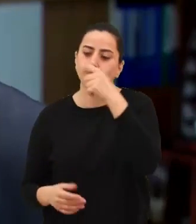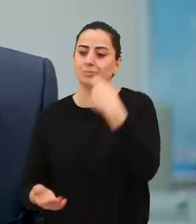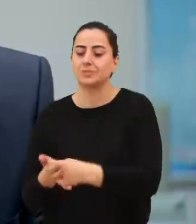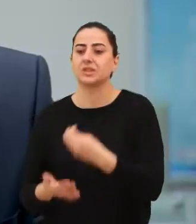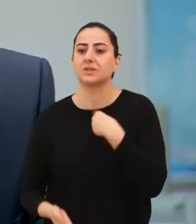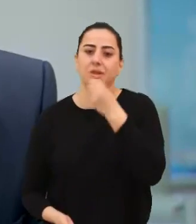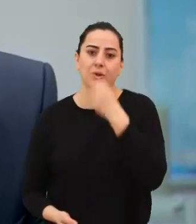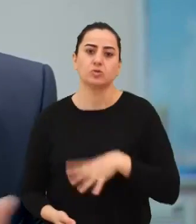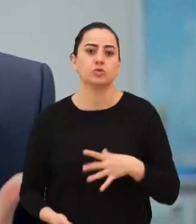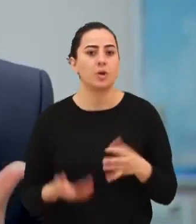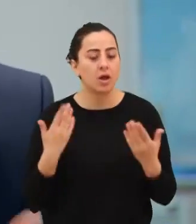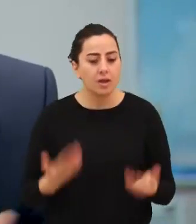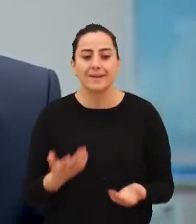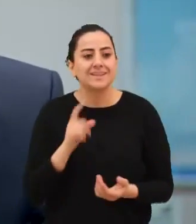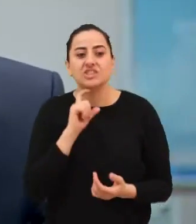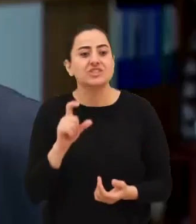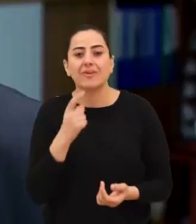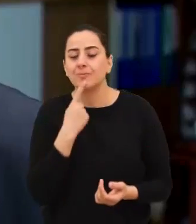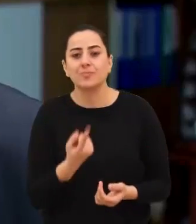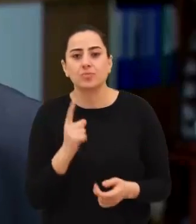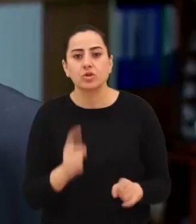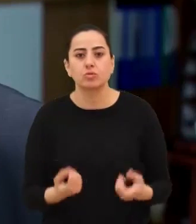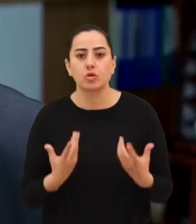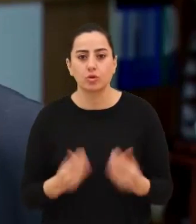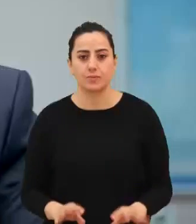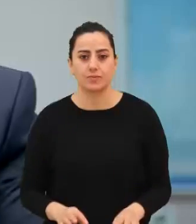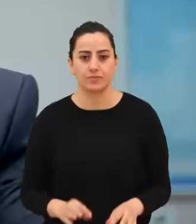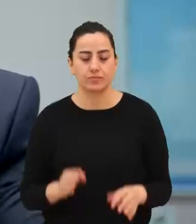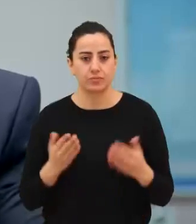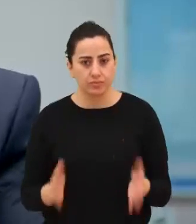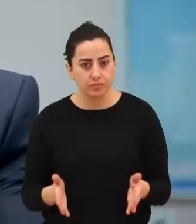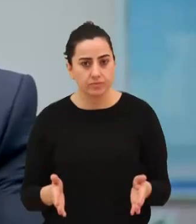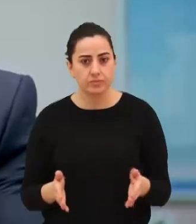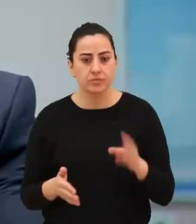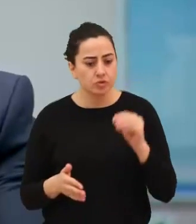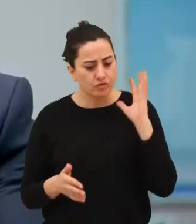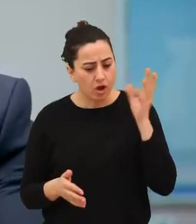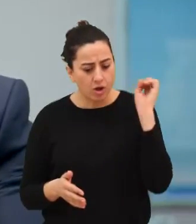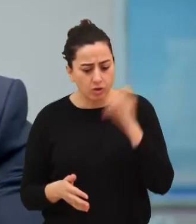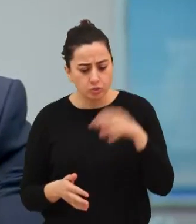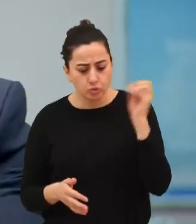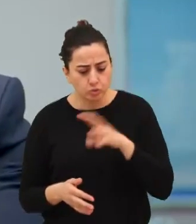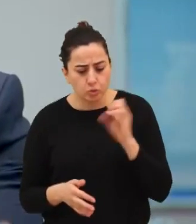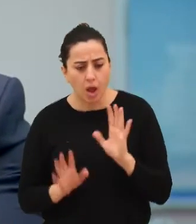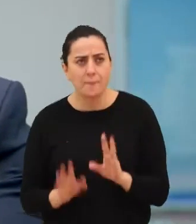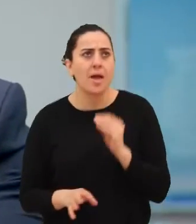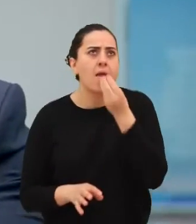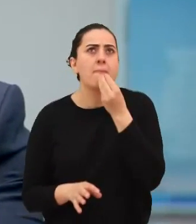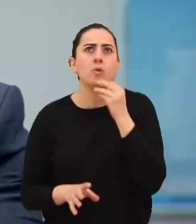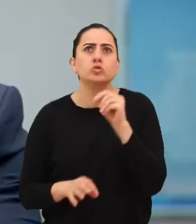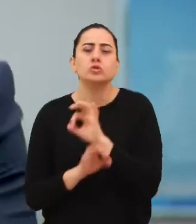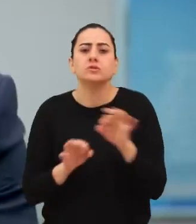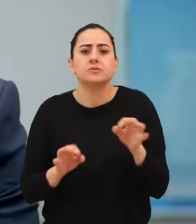ısmarlamam. İyi de abicim cevap ne o zaman ya? Allah Allah. O kadar tuz atıyorsun yemeğe ama yemek tuzsuz